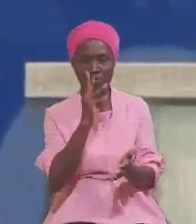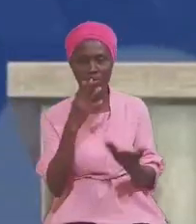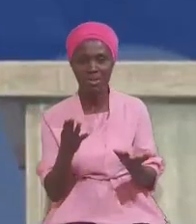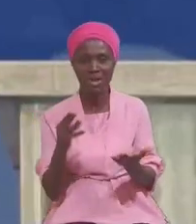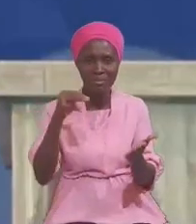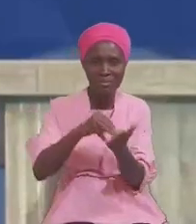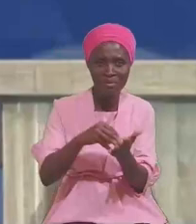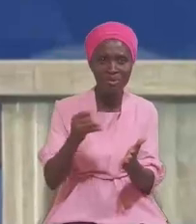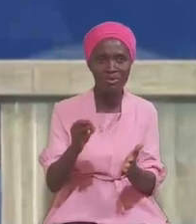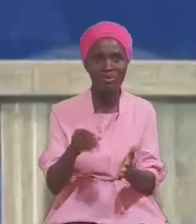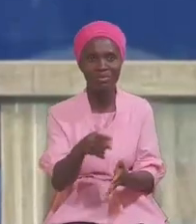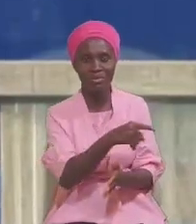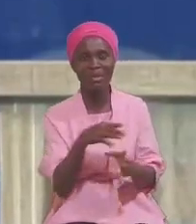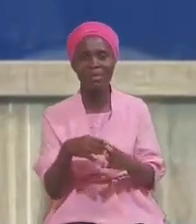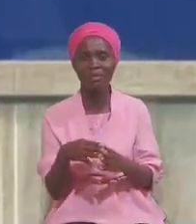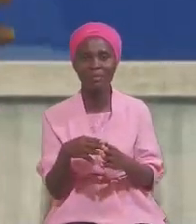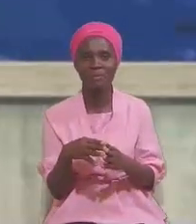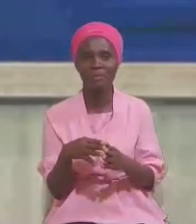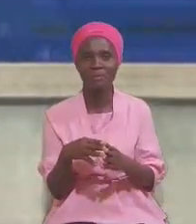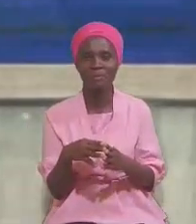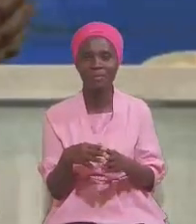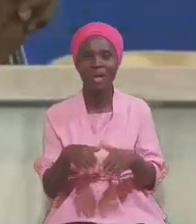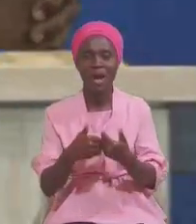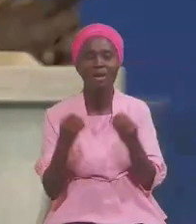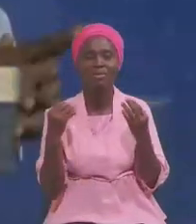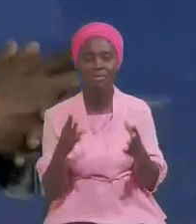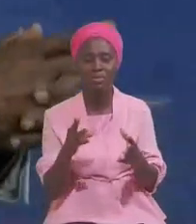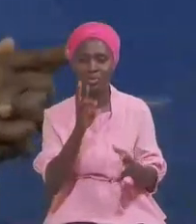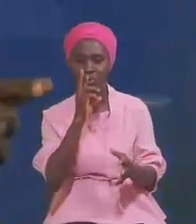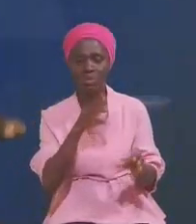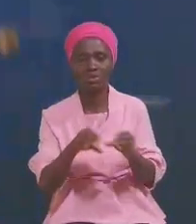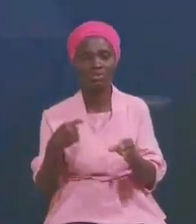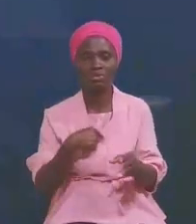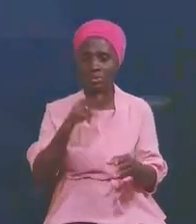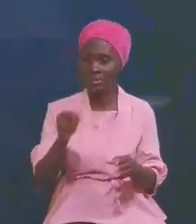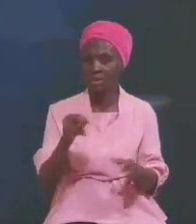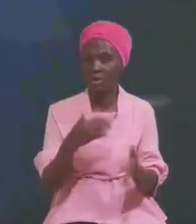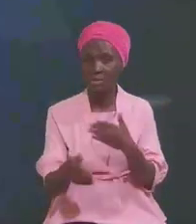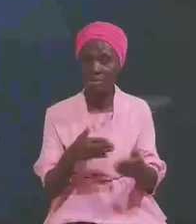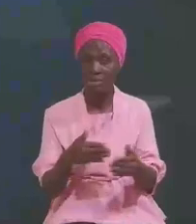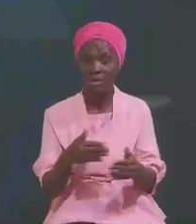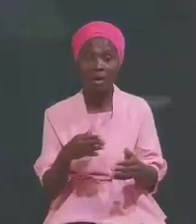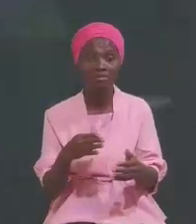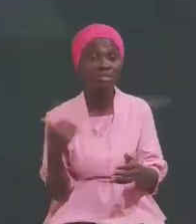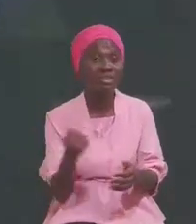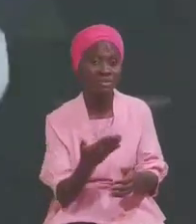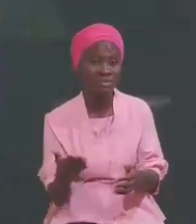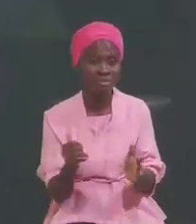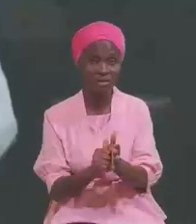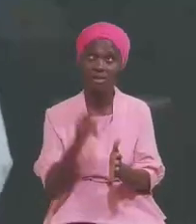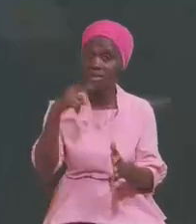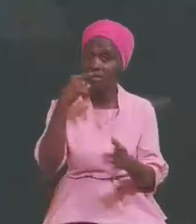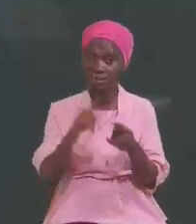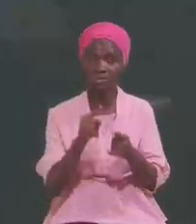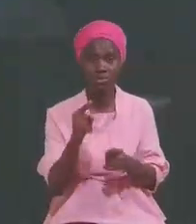ces milliers, combien d'eau devons-nous avoir besoin? Faites ce qu'il vous dira.